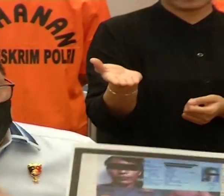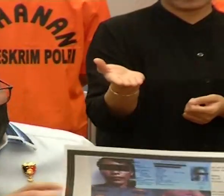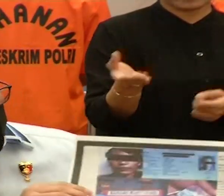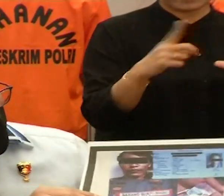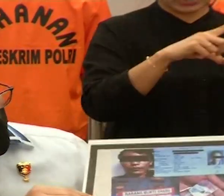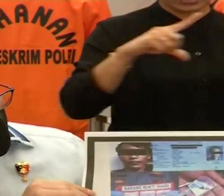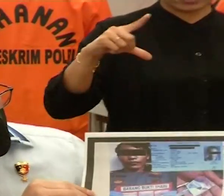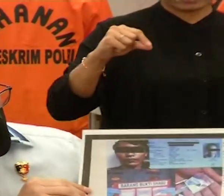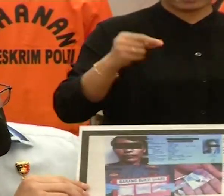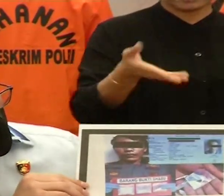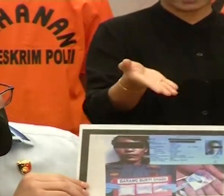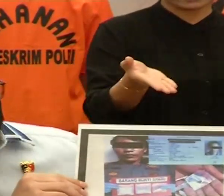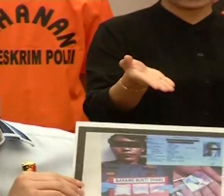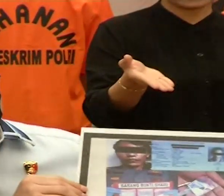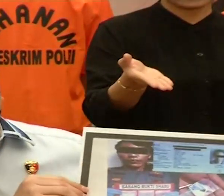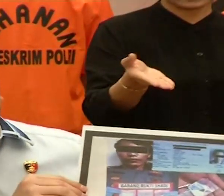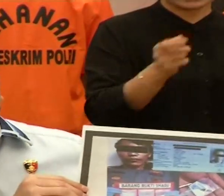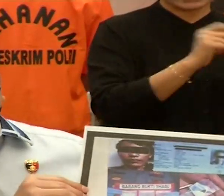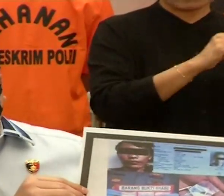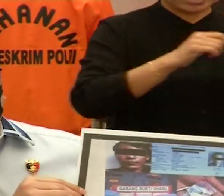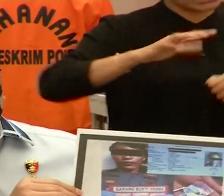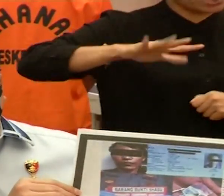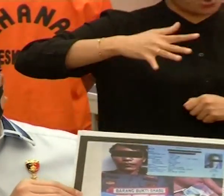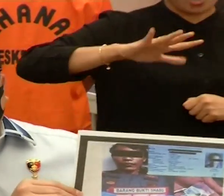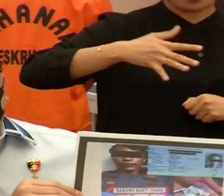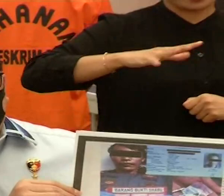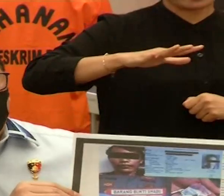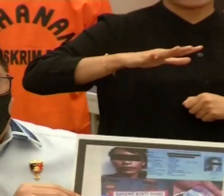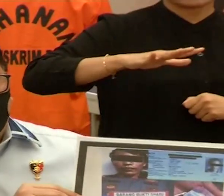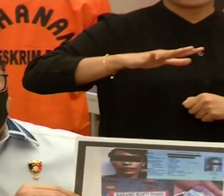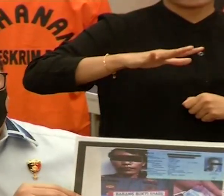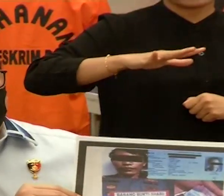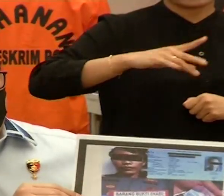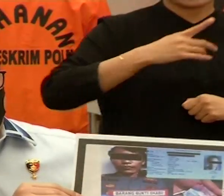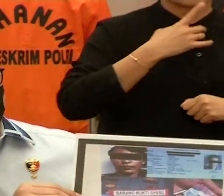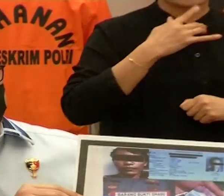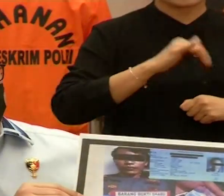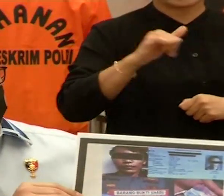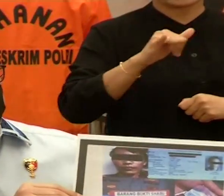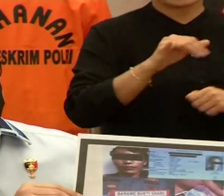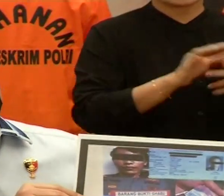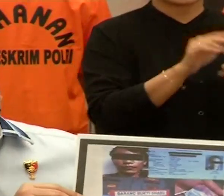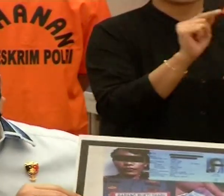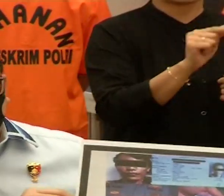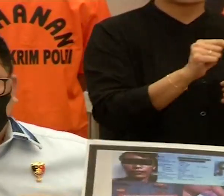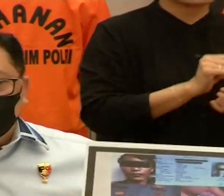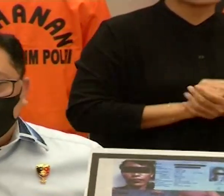seperti ini, ya, dibuat seolah-olah bahwa borrower itu adalah bandar sabu,